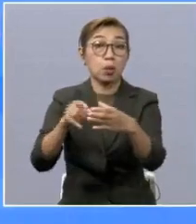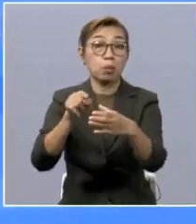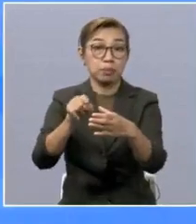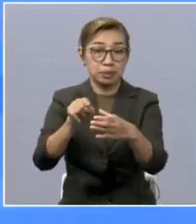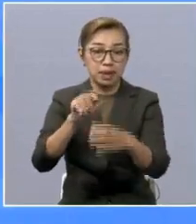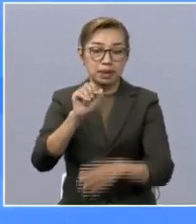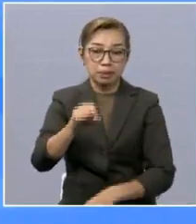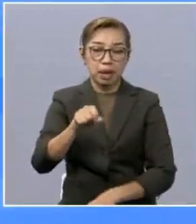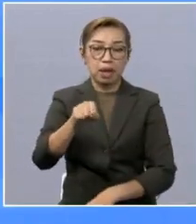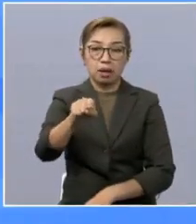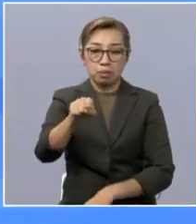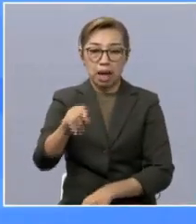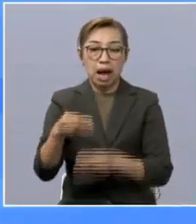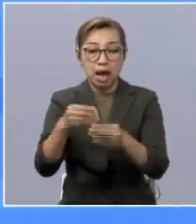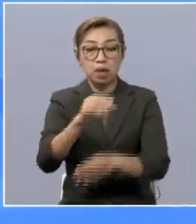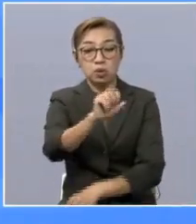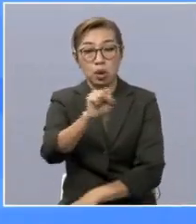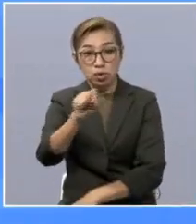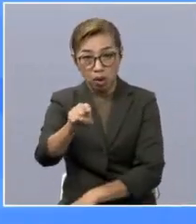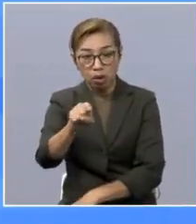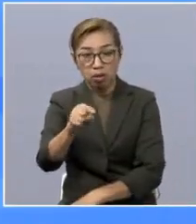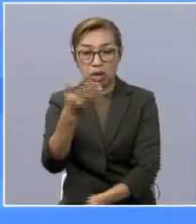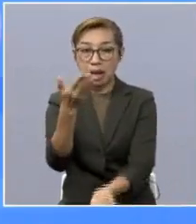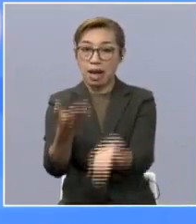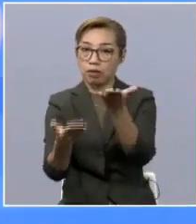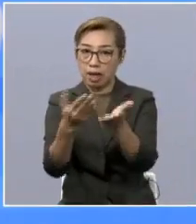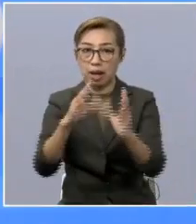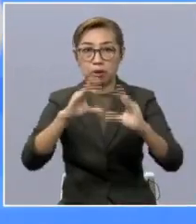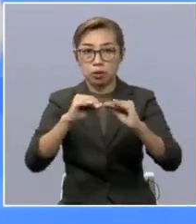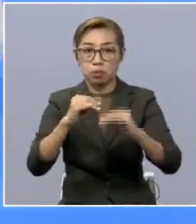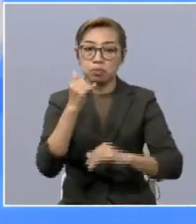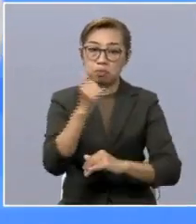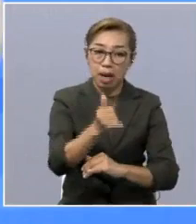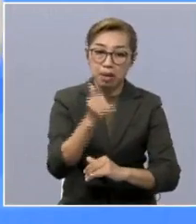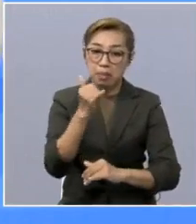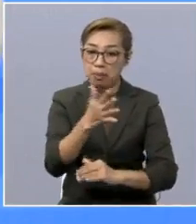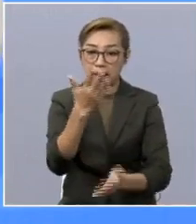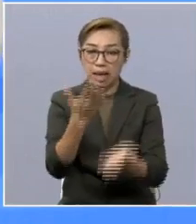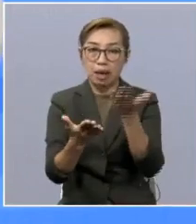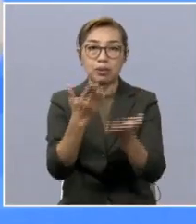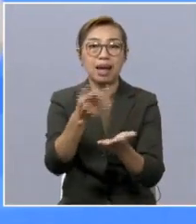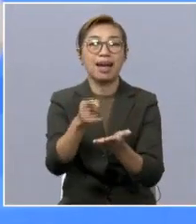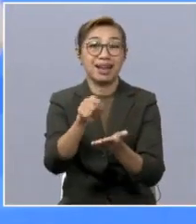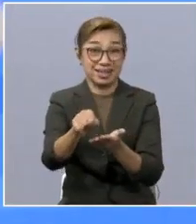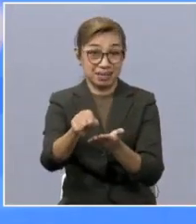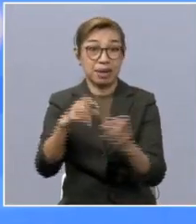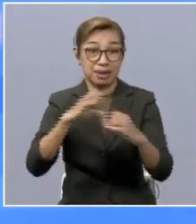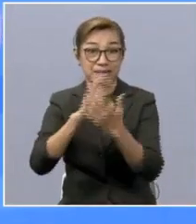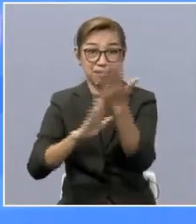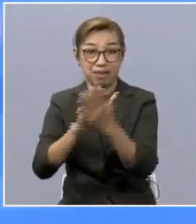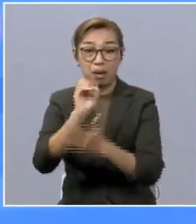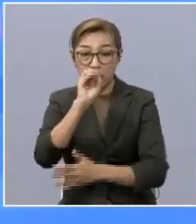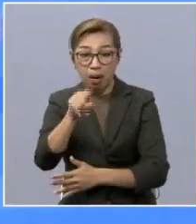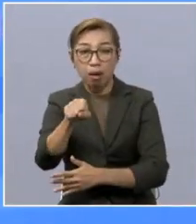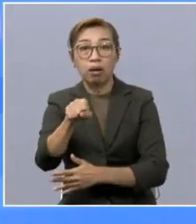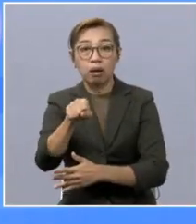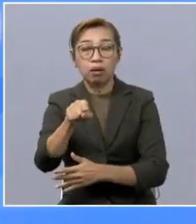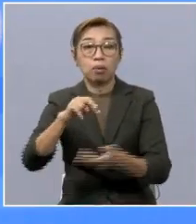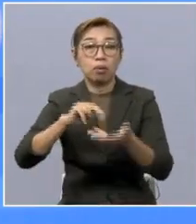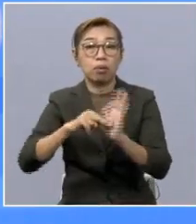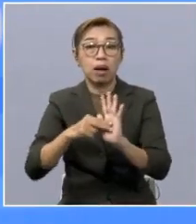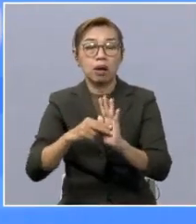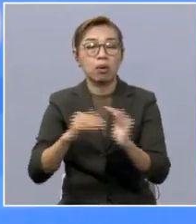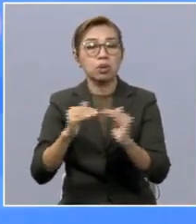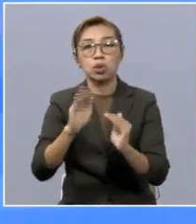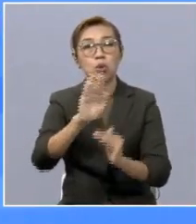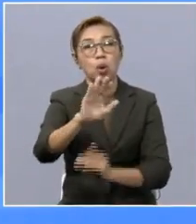ที่ให้เอกสิทธิ์ส.ส.ว่าจะเข้าร่วมประชุมหรือไม่โดยจะเป็นองค์ประชุมหรือไม่เป็นองค์ประชุมก็คือแล้วแต่เอ